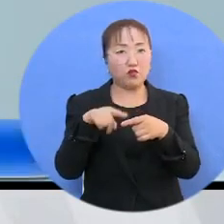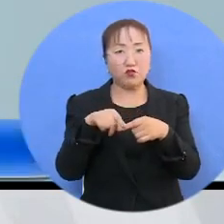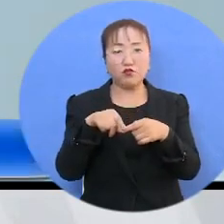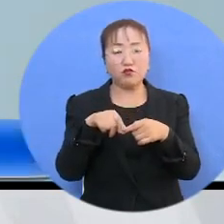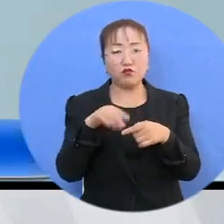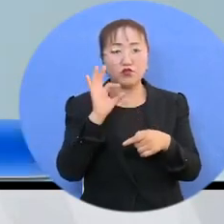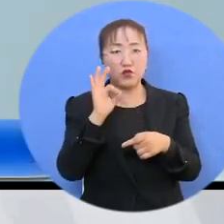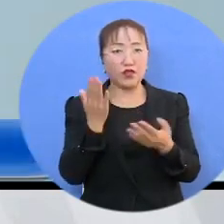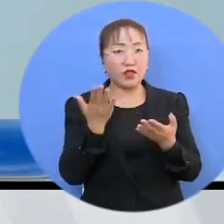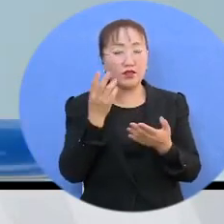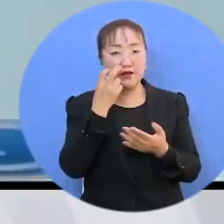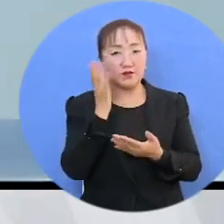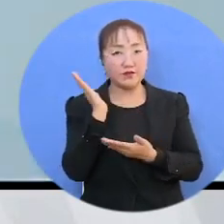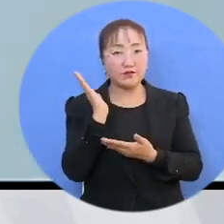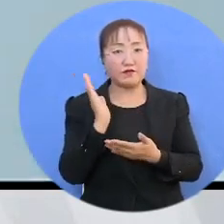байрлалыг харцгаагарай.